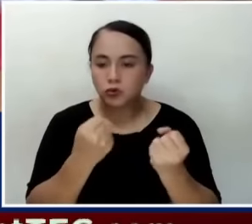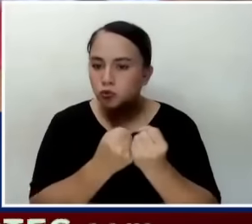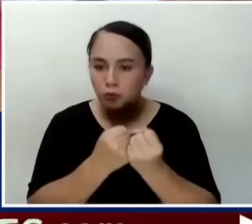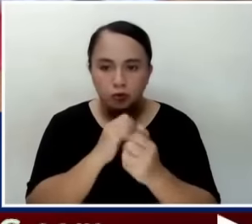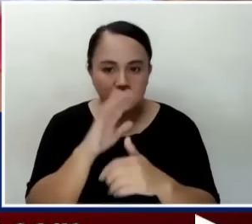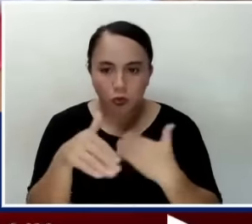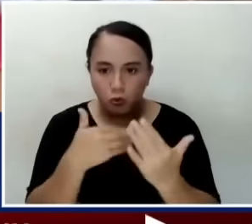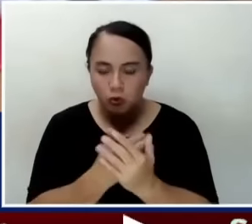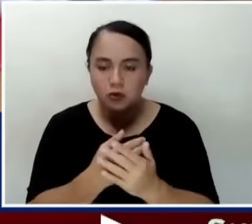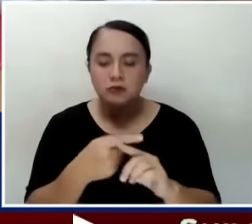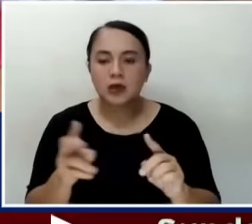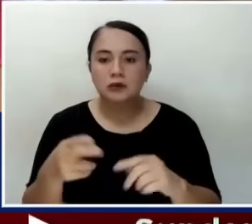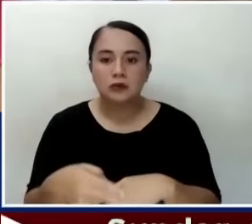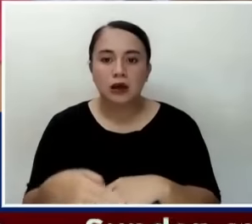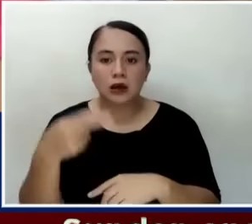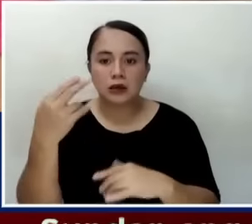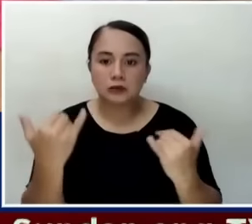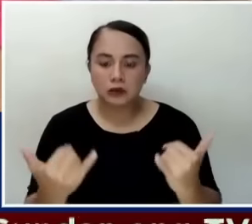po kasi